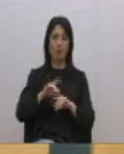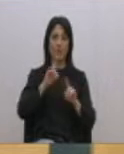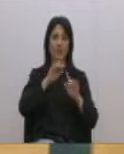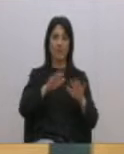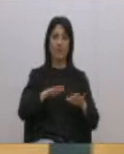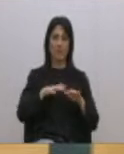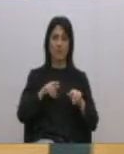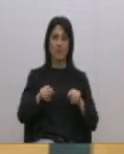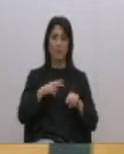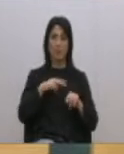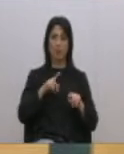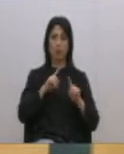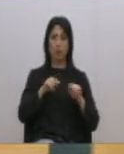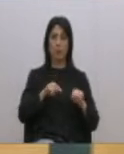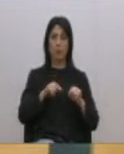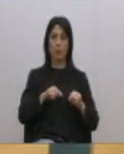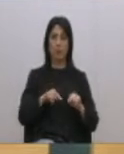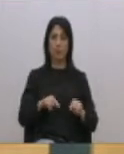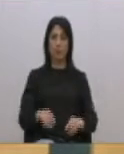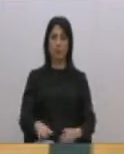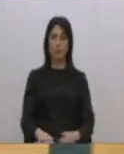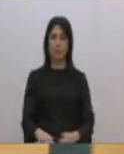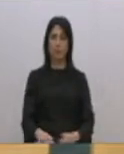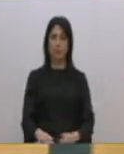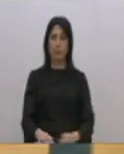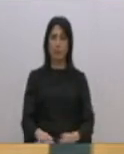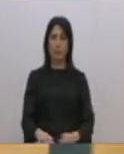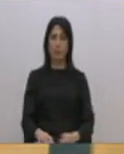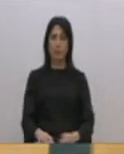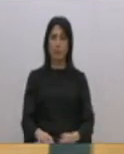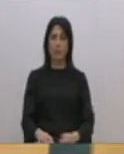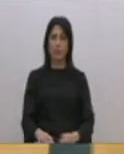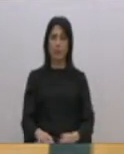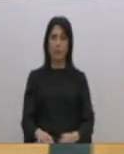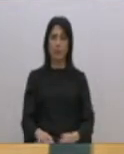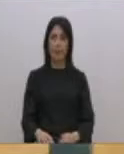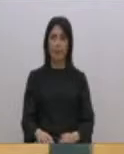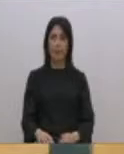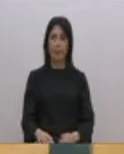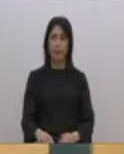daușobelia, parlamentul sprenalus cloma milionerulis. Am sapcio